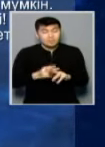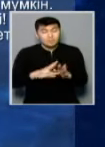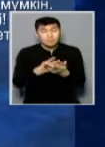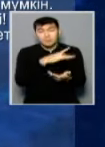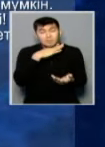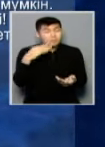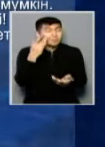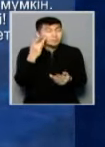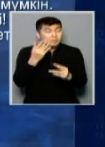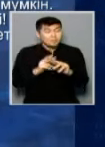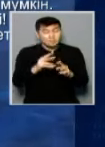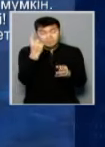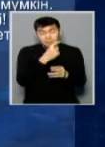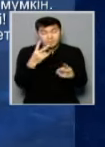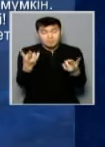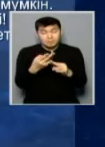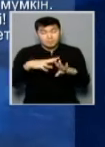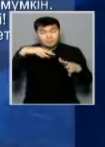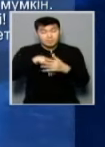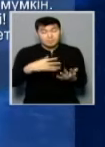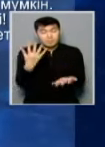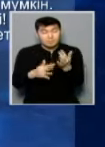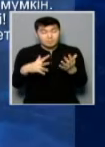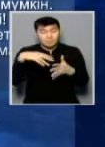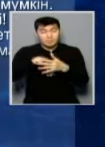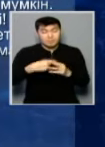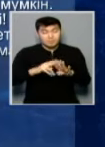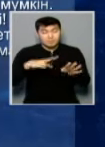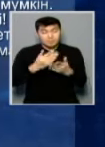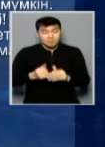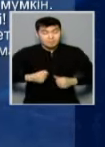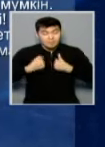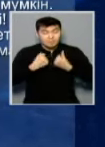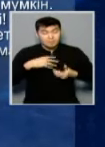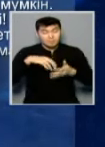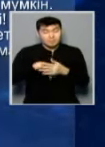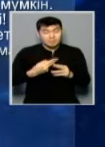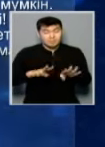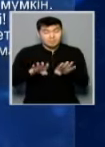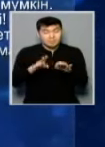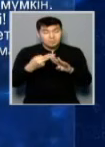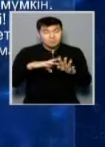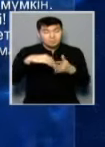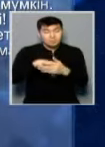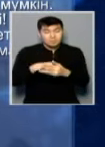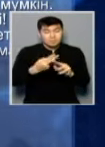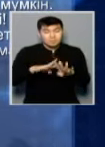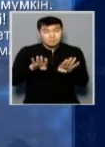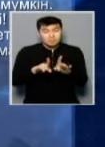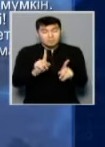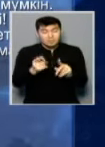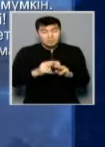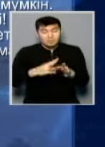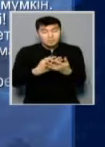наиболее частая причина несчастных случаев. В случае, если вы провалились под лед, постарайтесь широко раскинуть руки по кромкам льда, чтобы